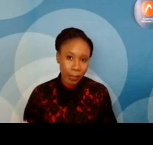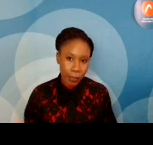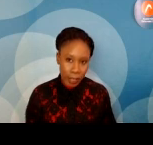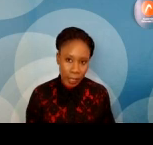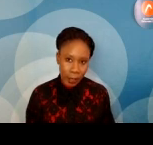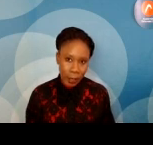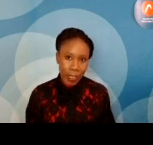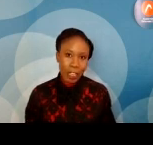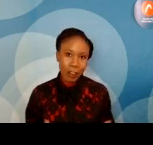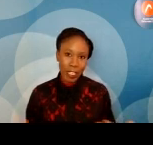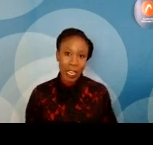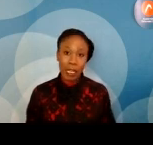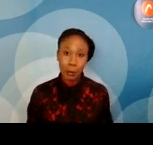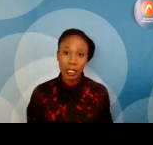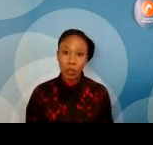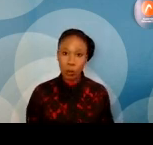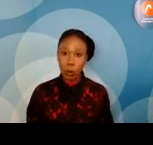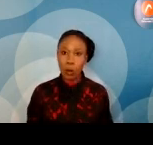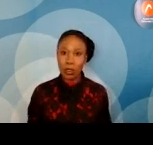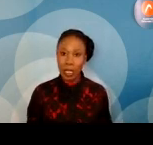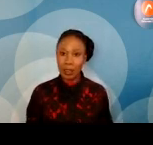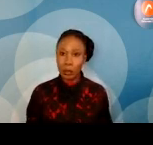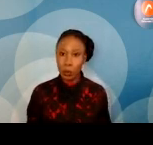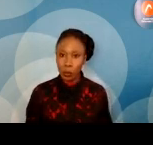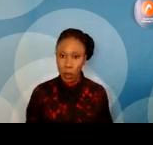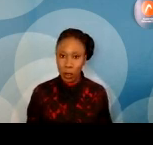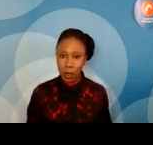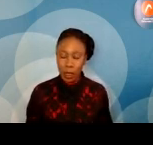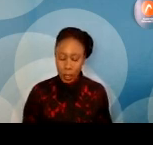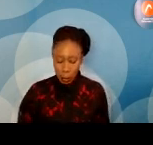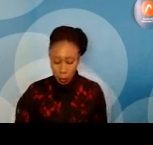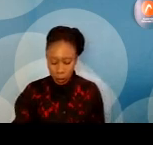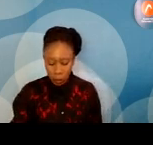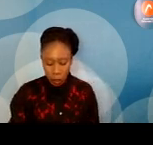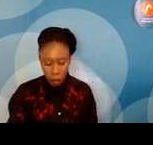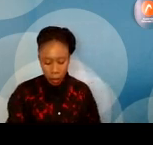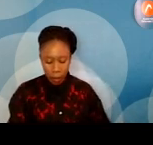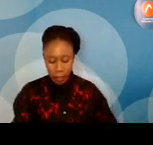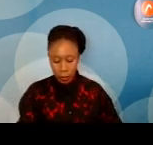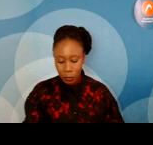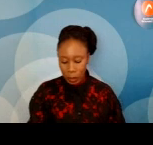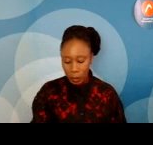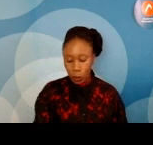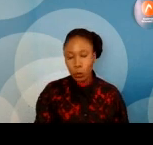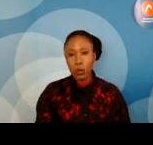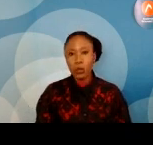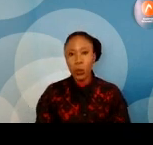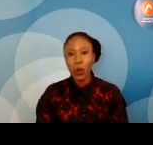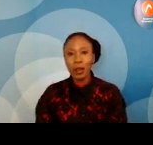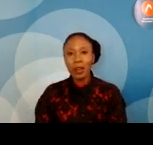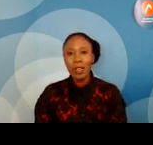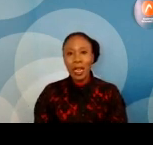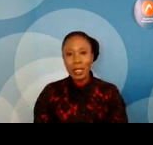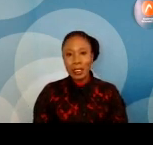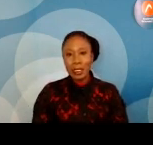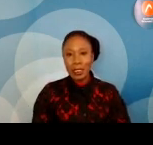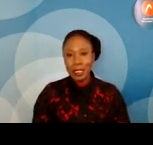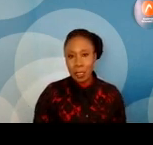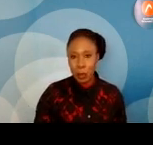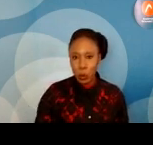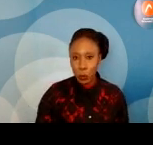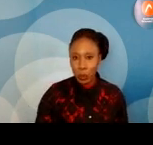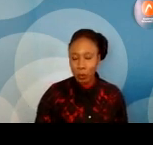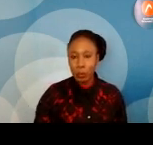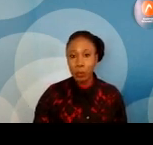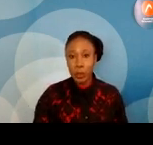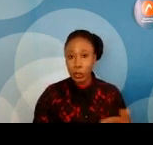eller inte kvalificerar för det arbete som de har tänkt att utföra. utan snarare att vi utifrån att